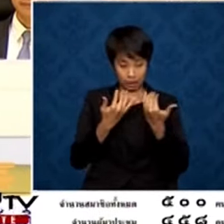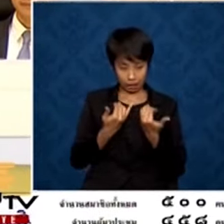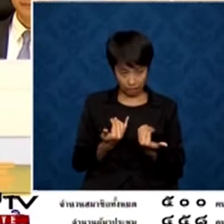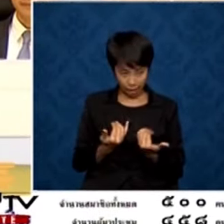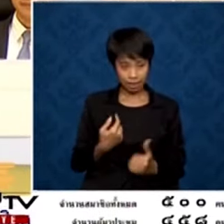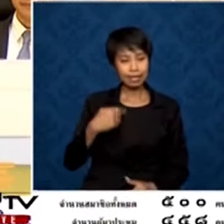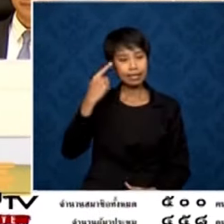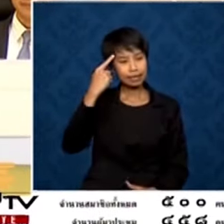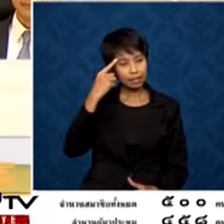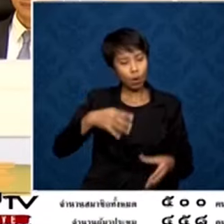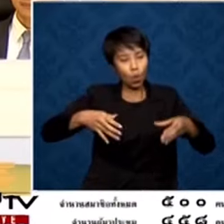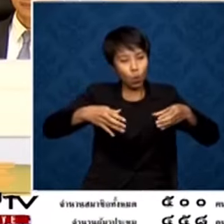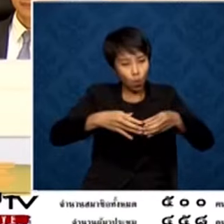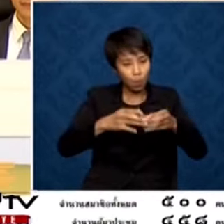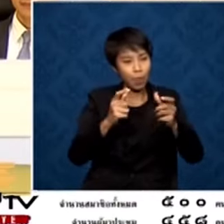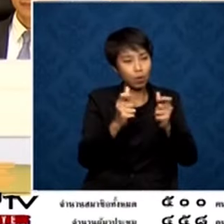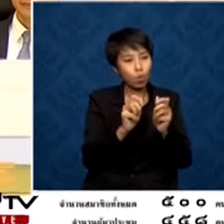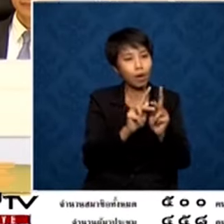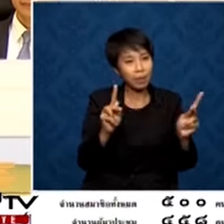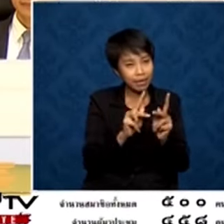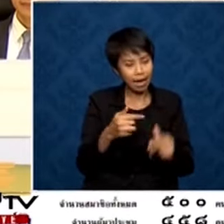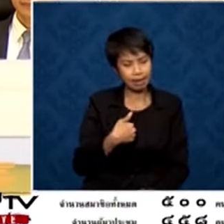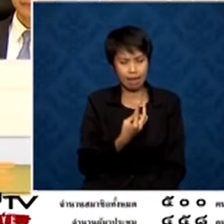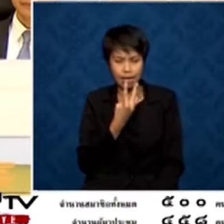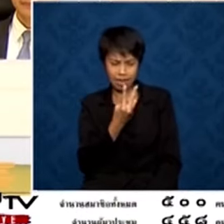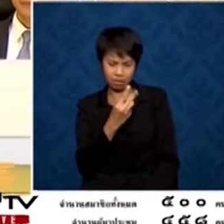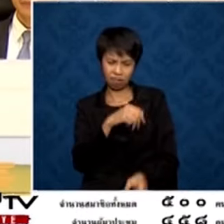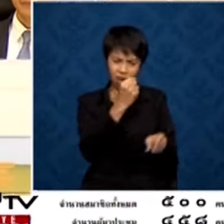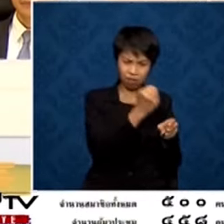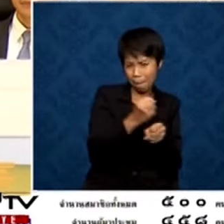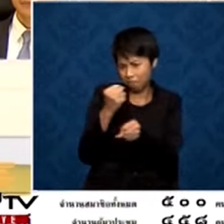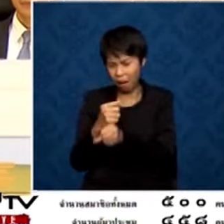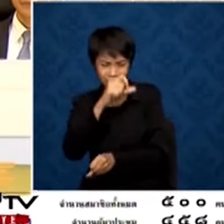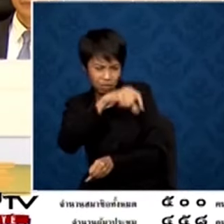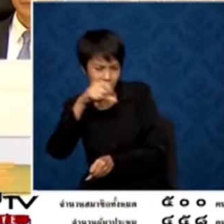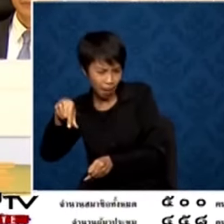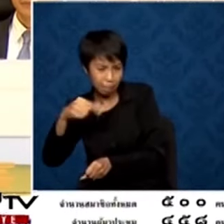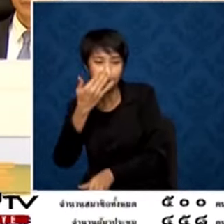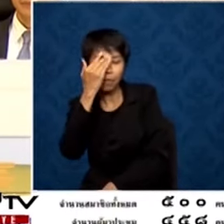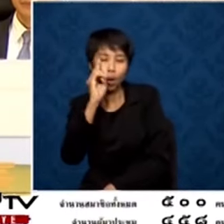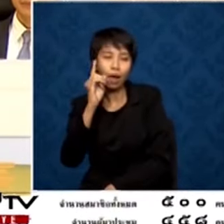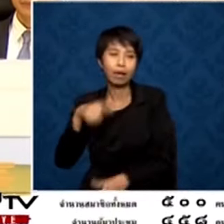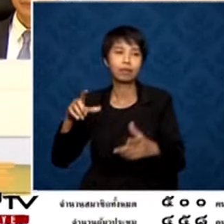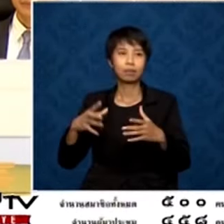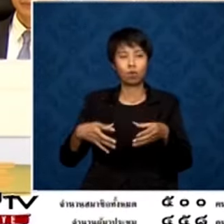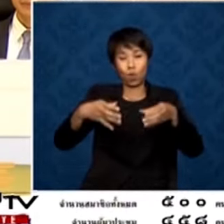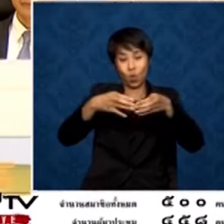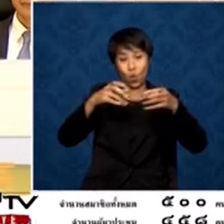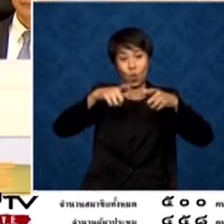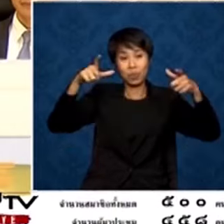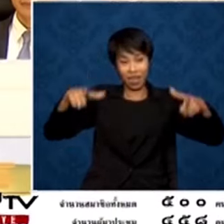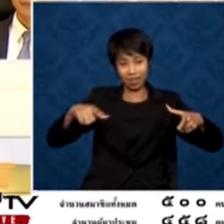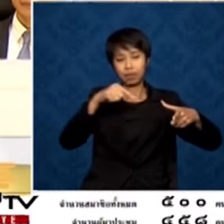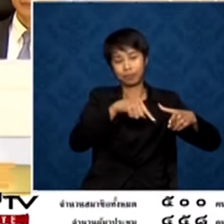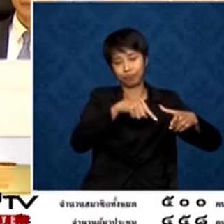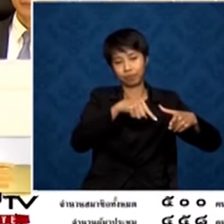คาซิโนจะมีสวนสนุกห้างสัพท์สินค้าโรงแรมกิจกรรมที่เกี่ยวเนื่องคาดหวังเม็ดเงินลง